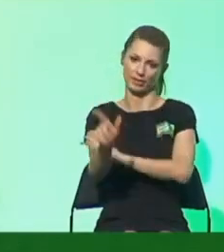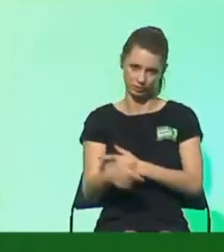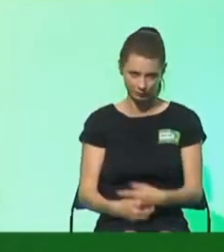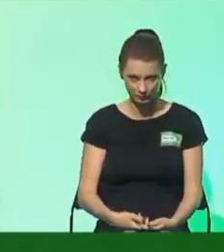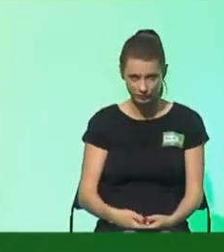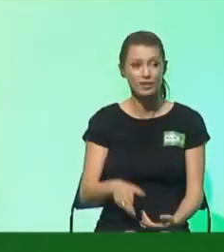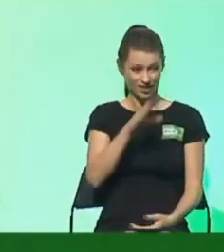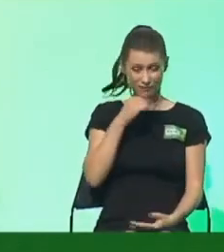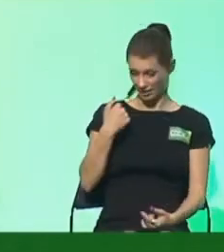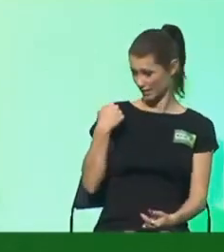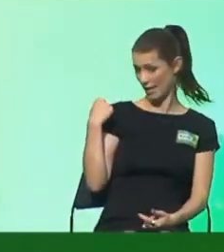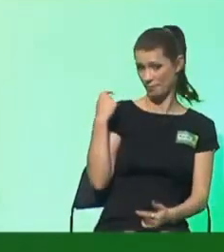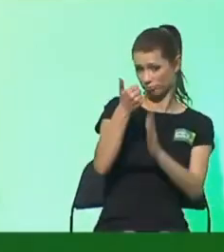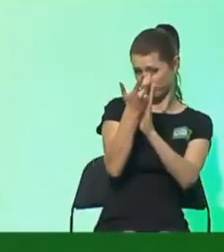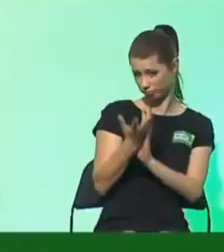auch da verwirklicht werden muss.